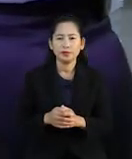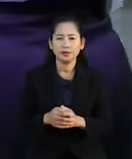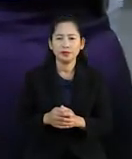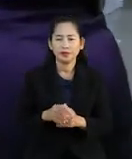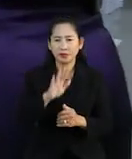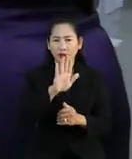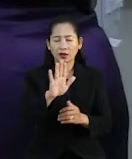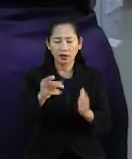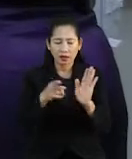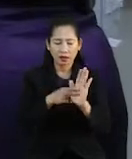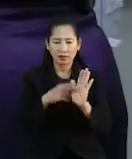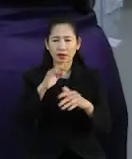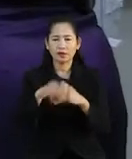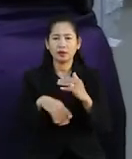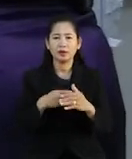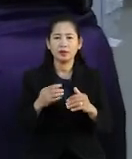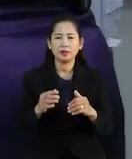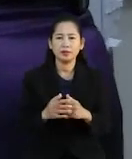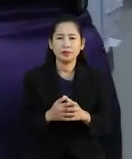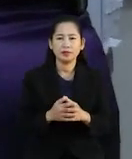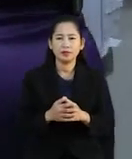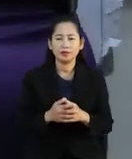Đọc bởi con căn tới chất ba tiếng ọ khăn nè.